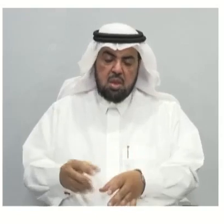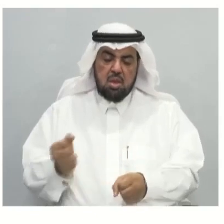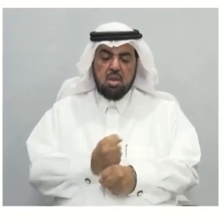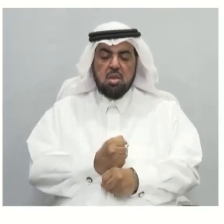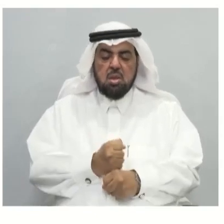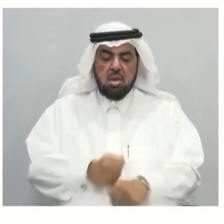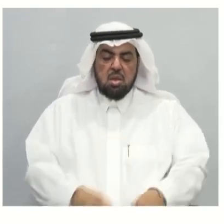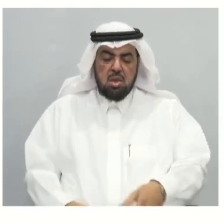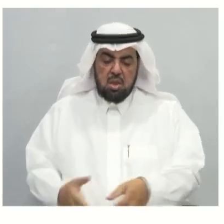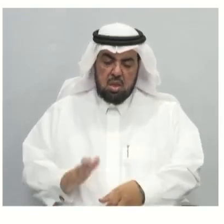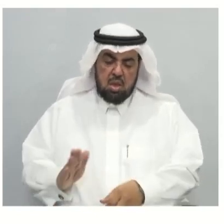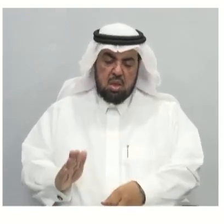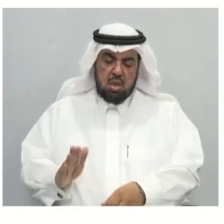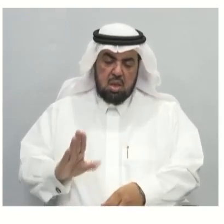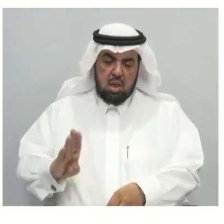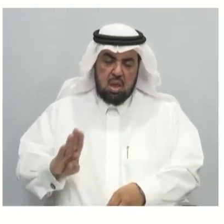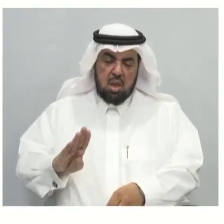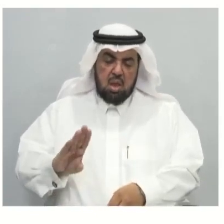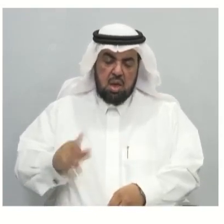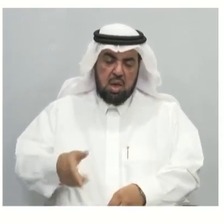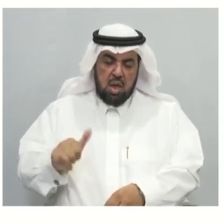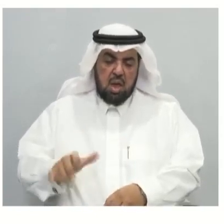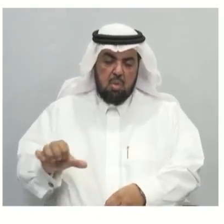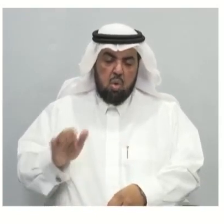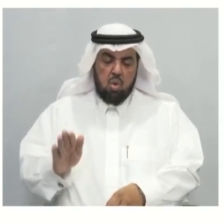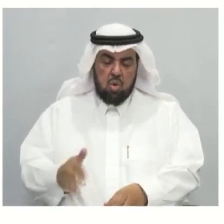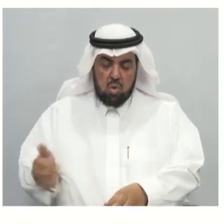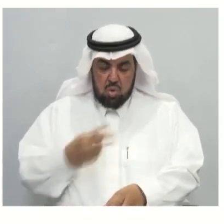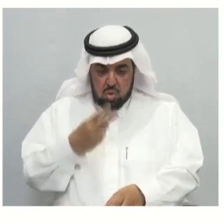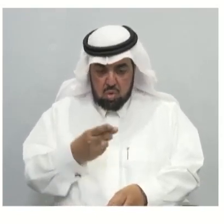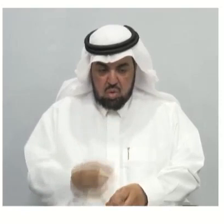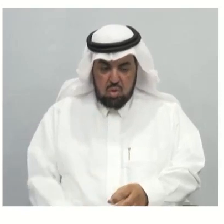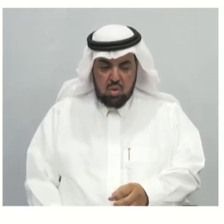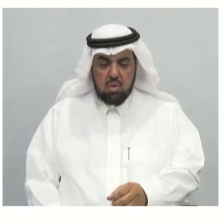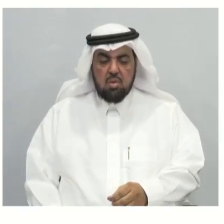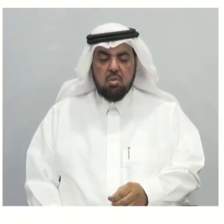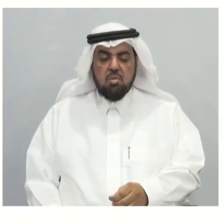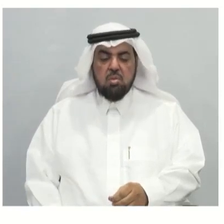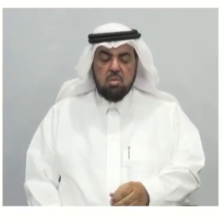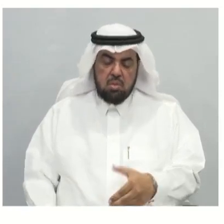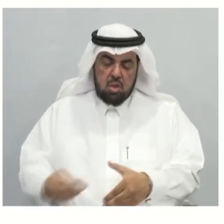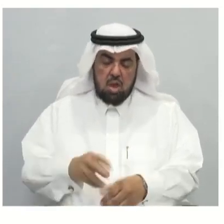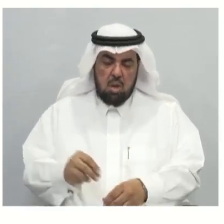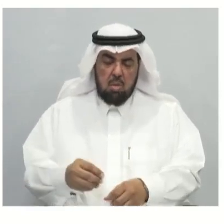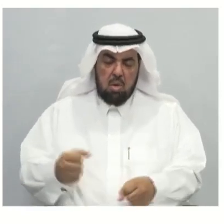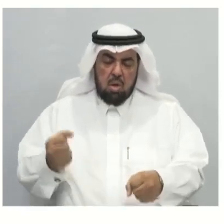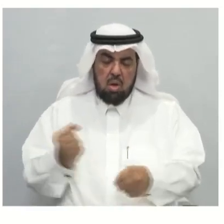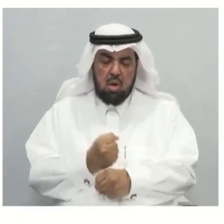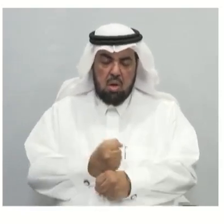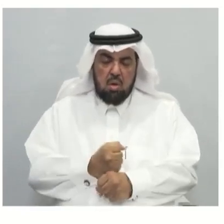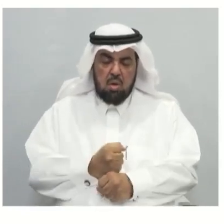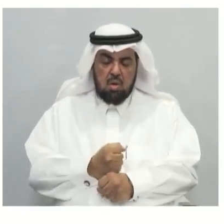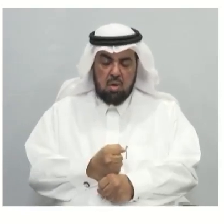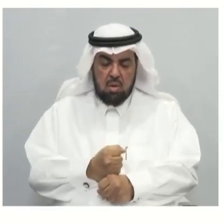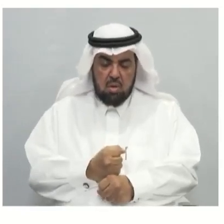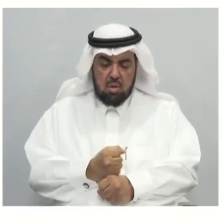الاعمال سكريبس بامكانك انك تعود عزيزي الطالب هذا هو التطبيق عمليه ادراج نموذج